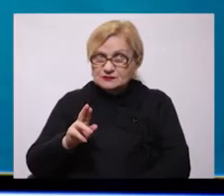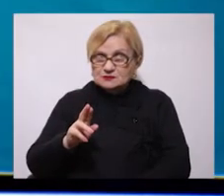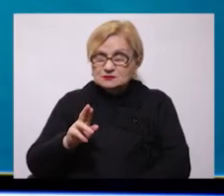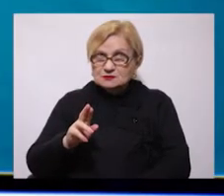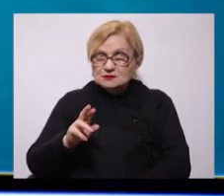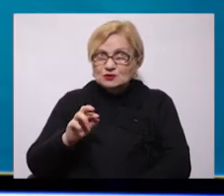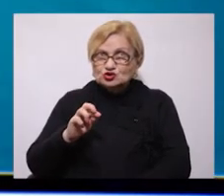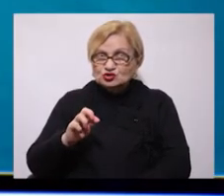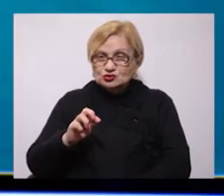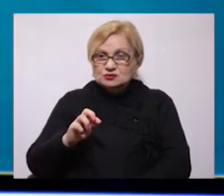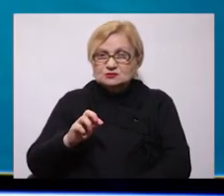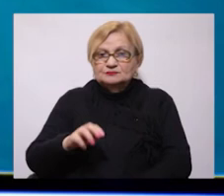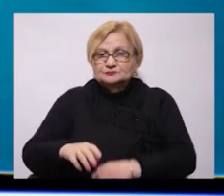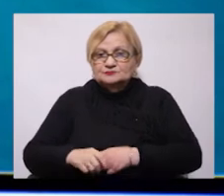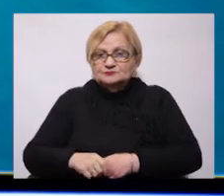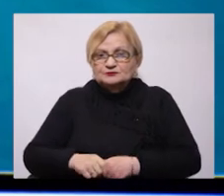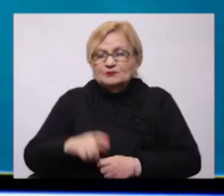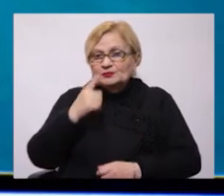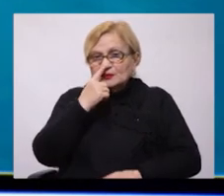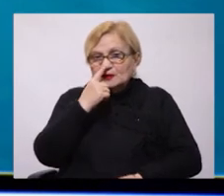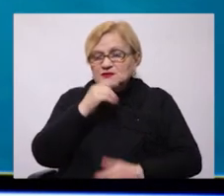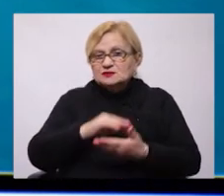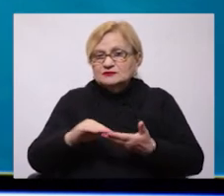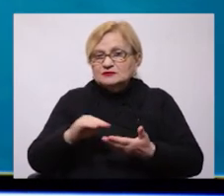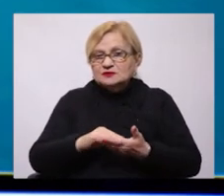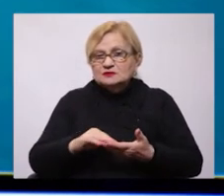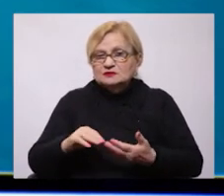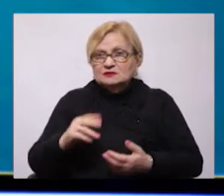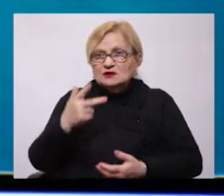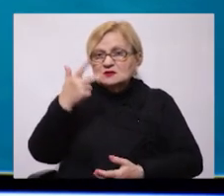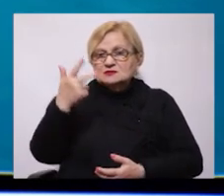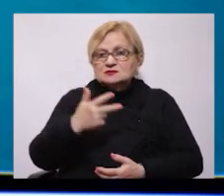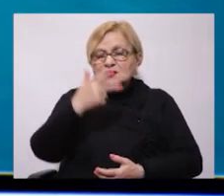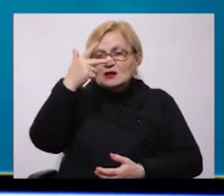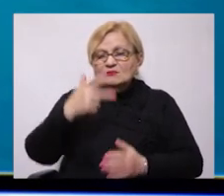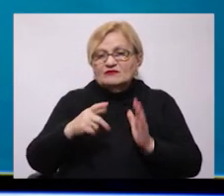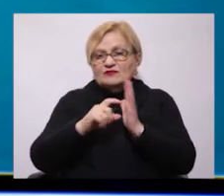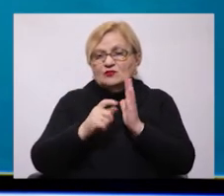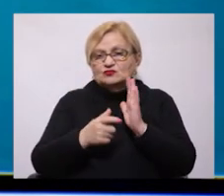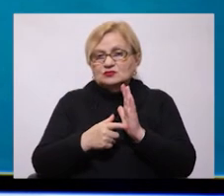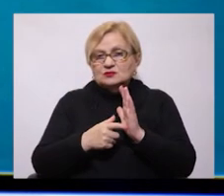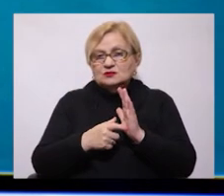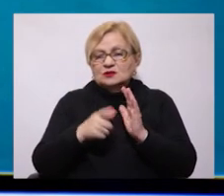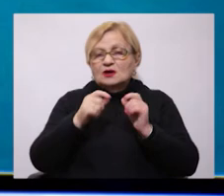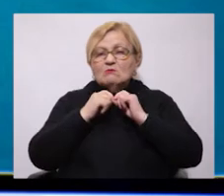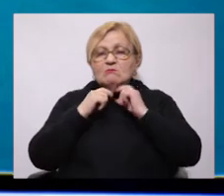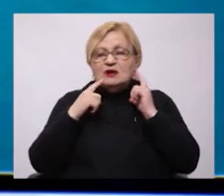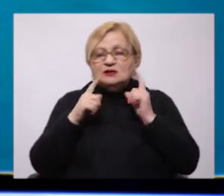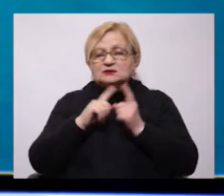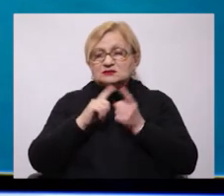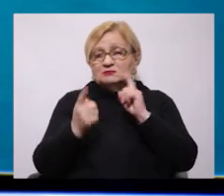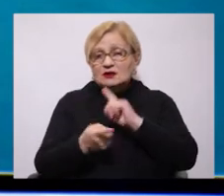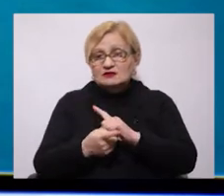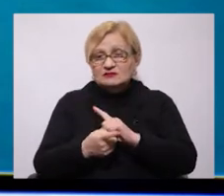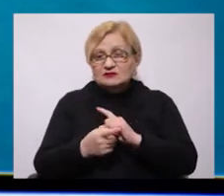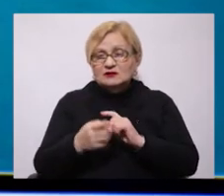მადლობა რომ მეხმარები. ისევ და ისევ ისევ წერთ სამივე უჯრაში და აი ამ ბანტის ნაცვლად ჯს